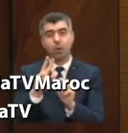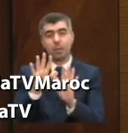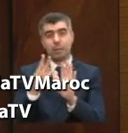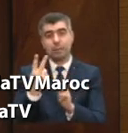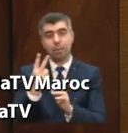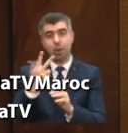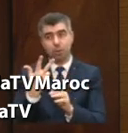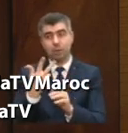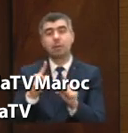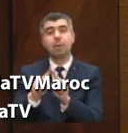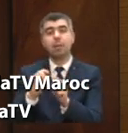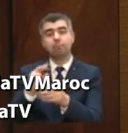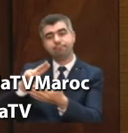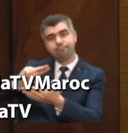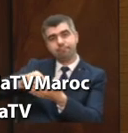استكماله لمسطرة التشريع.